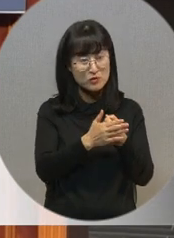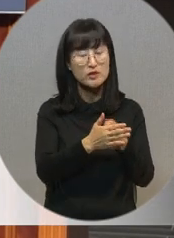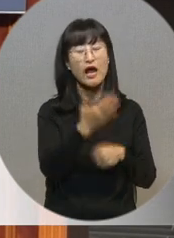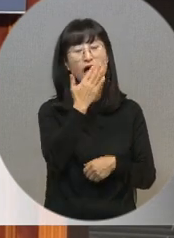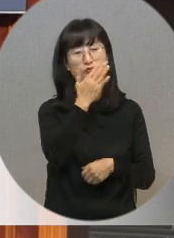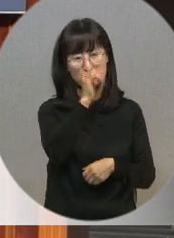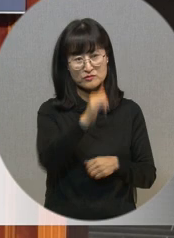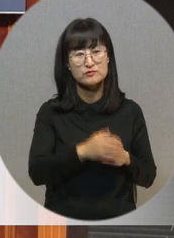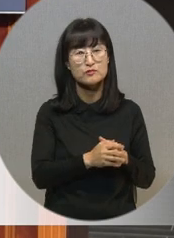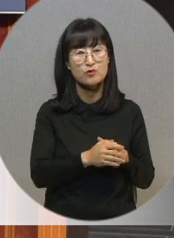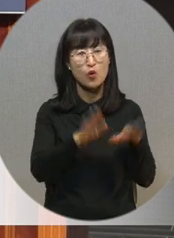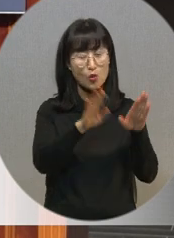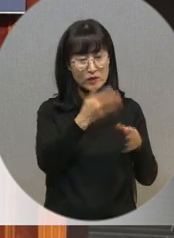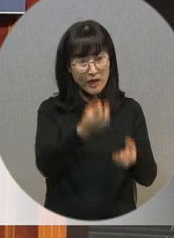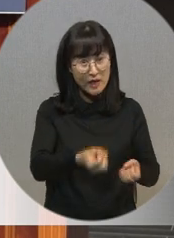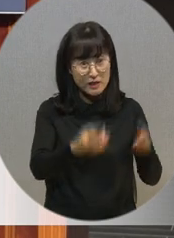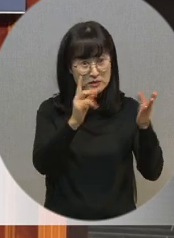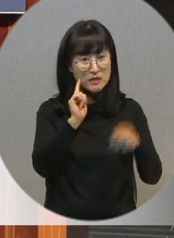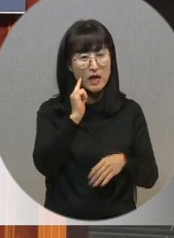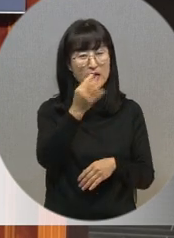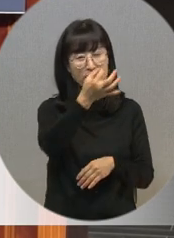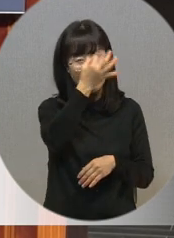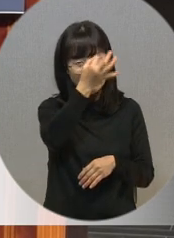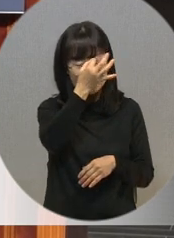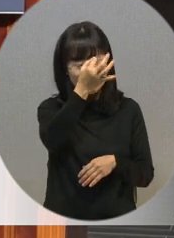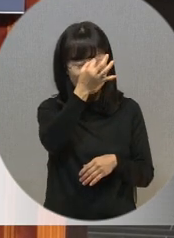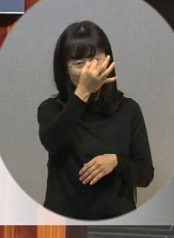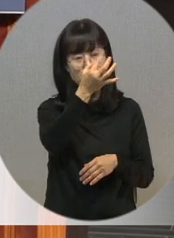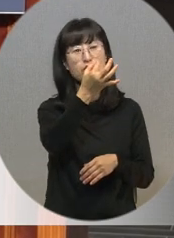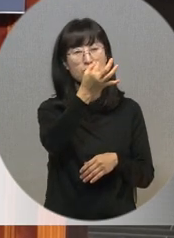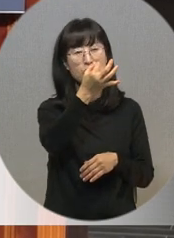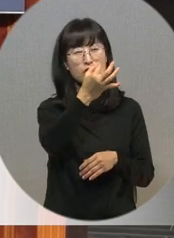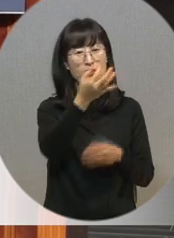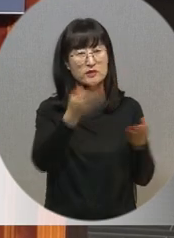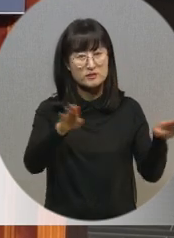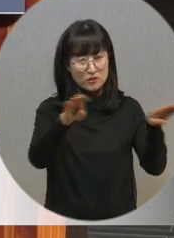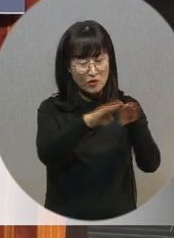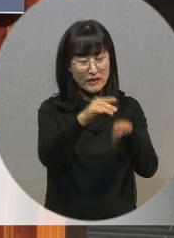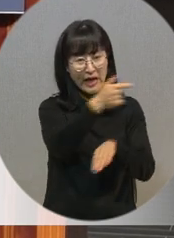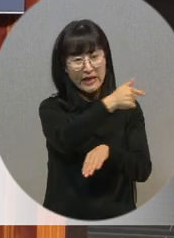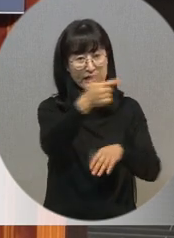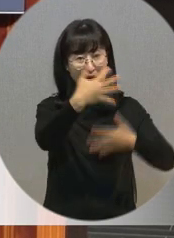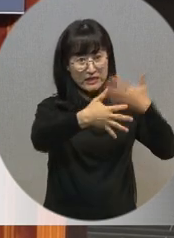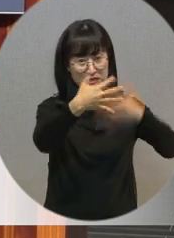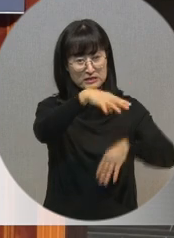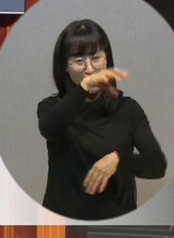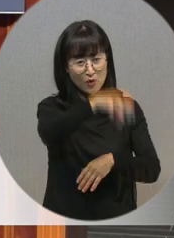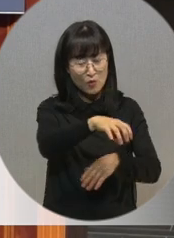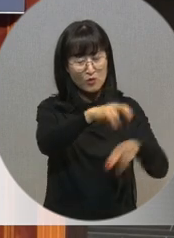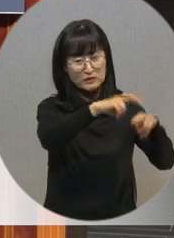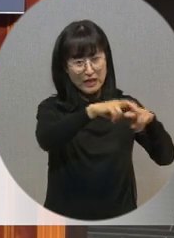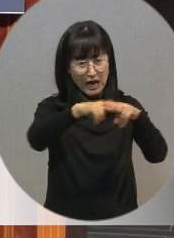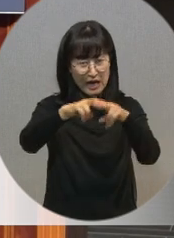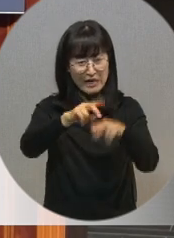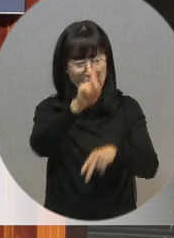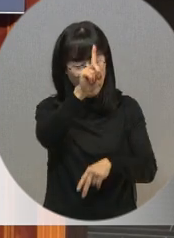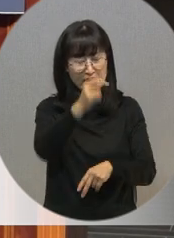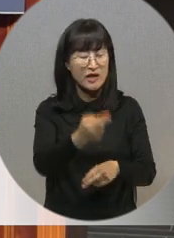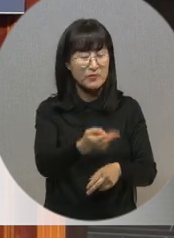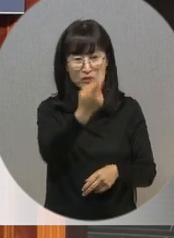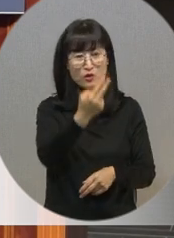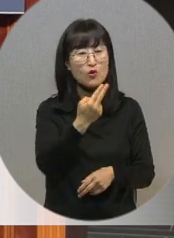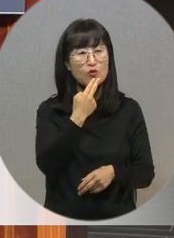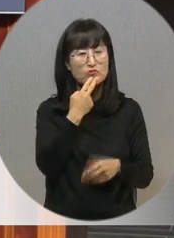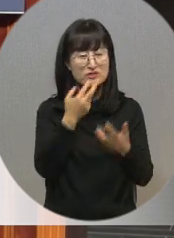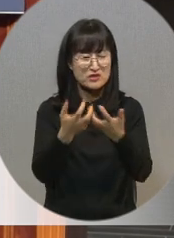가능한 일입니다. 이 행사에 우리 예술전당 대극장 한 분 한 자리 빈자리 없이